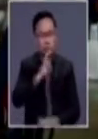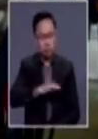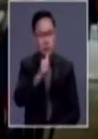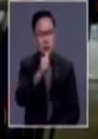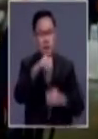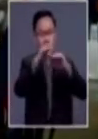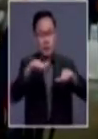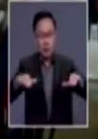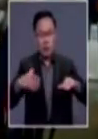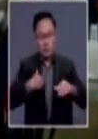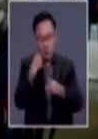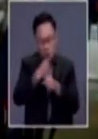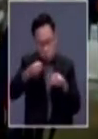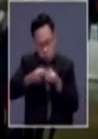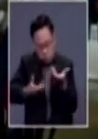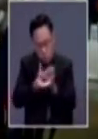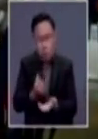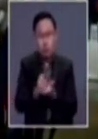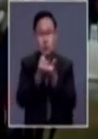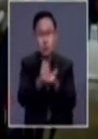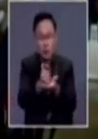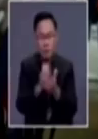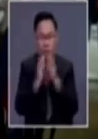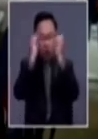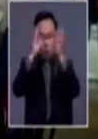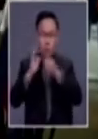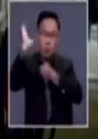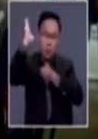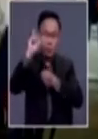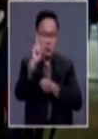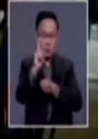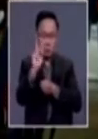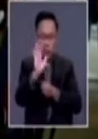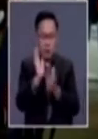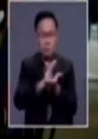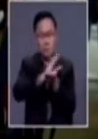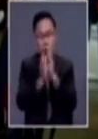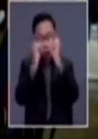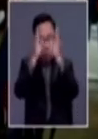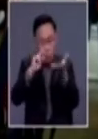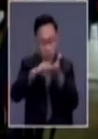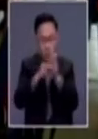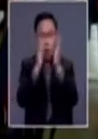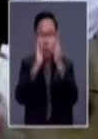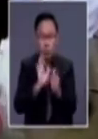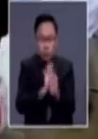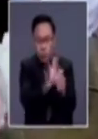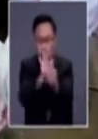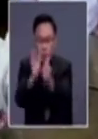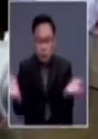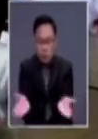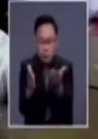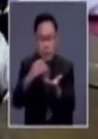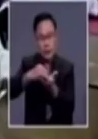เด็กมีส่วนร่วมมากขึ้นเด็กครูไม่ใช่เป็นผู้สอนครับครูเป็นผู้อำนวยการสอนนะครับให้เป็นฟาซิลิเตอร์นะครับผ